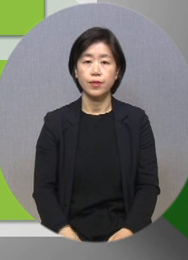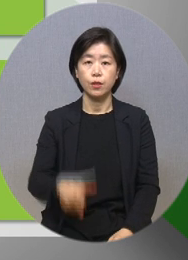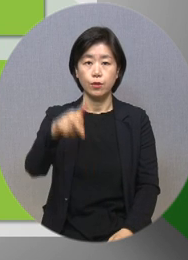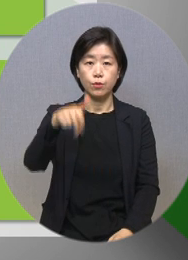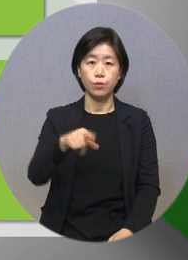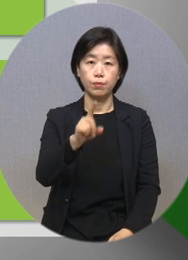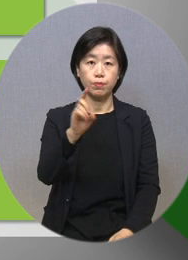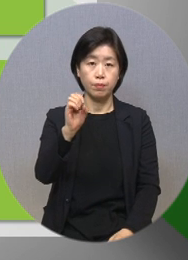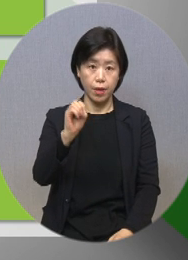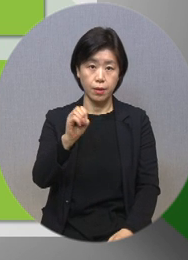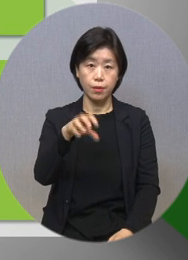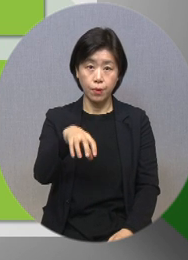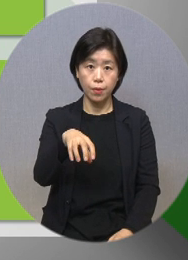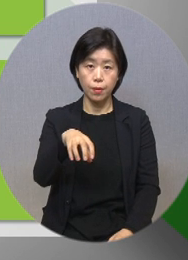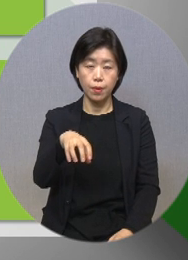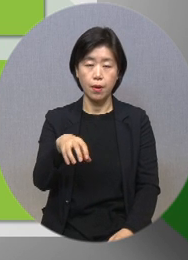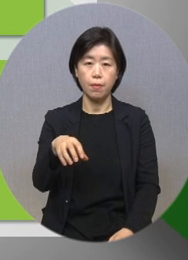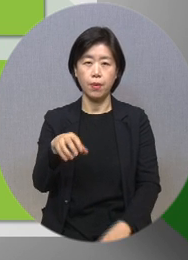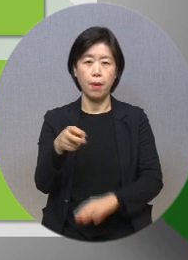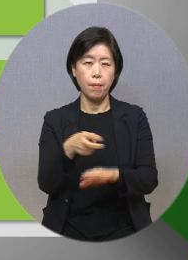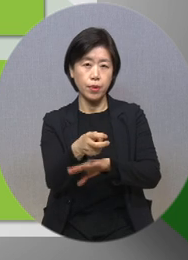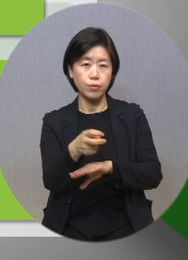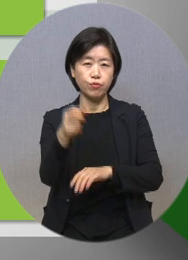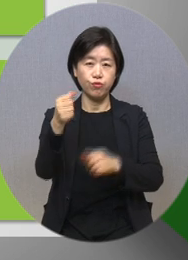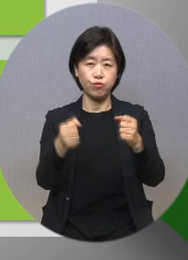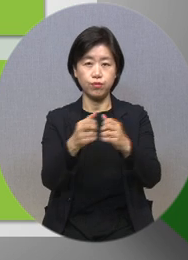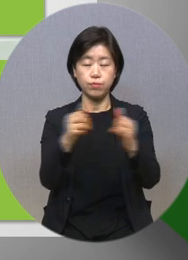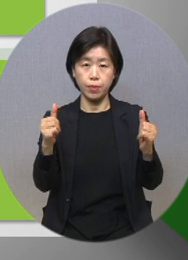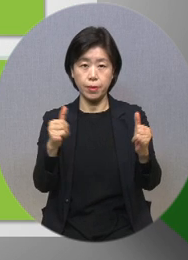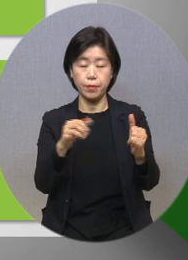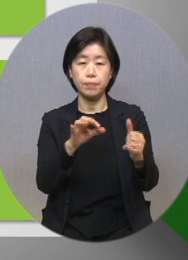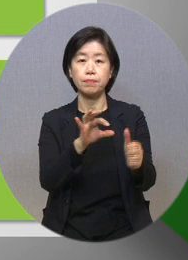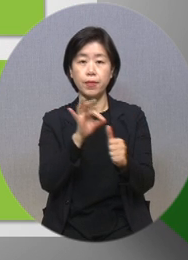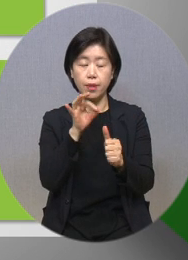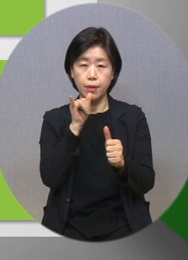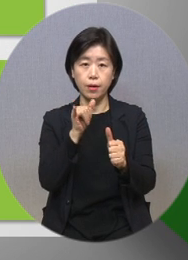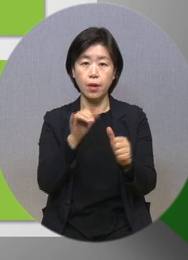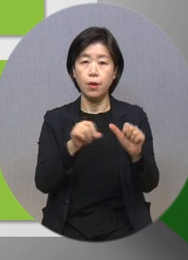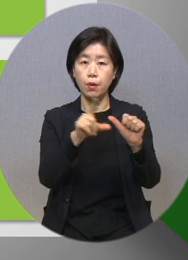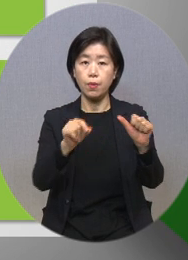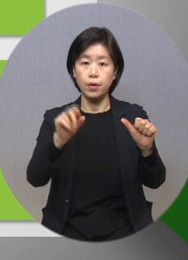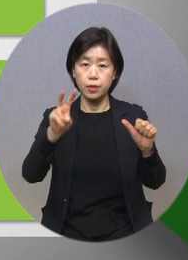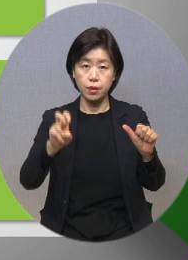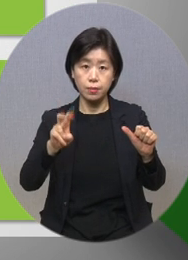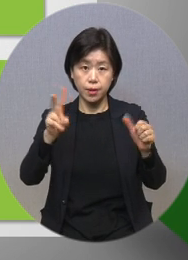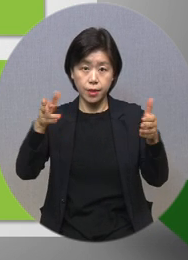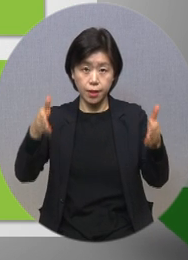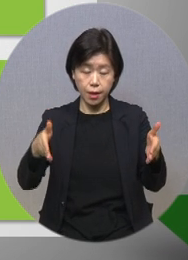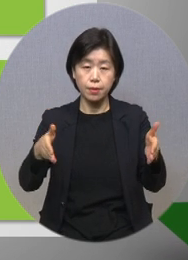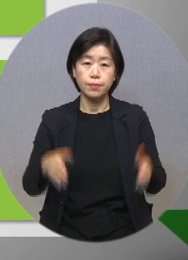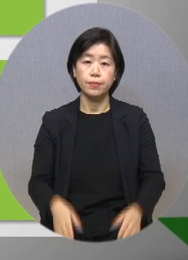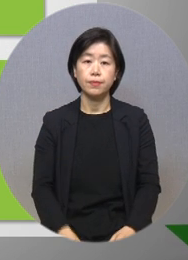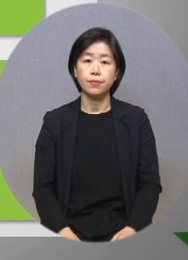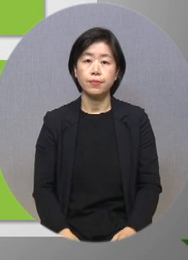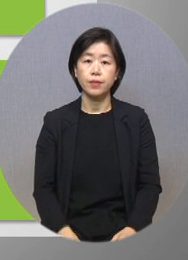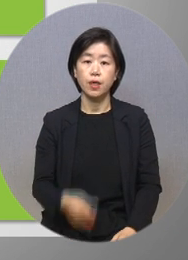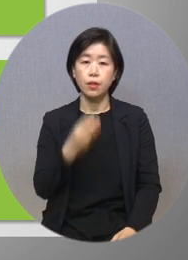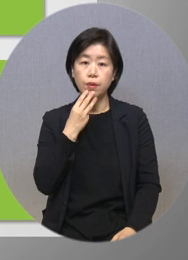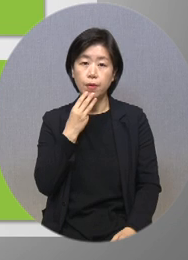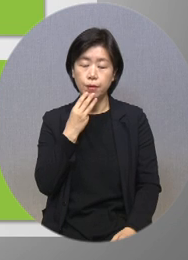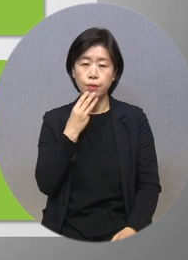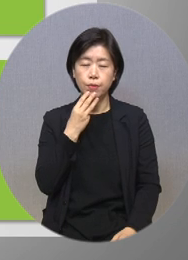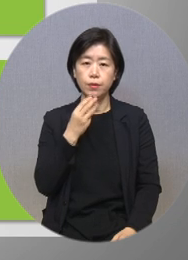쿠팡 주식회사에서 버스 운전원을 모집합니다. 접수 마감일은 5월 22일까지며 근무지는